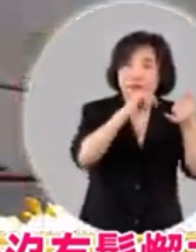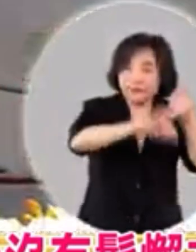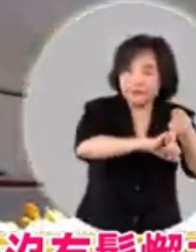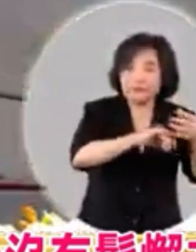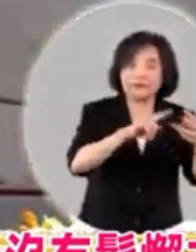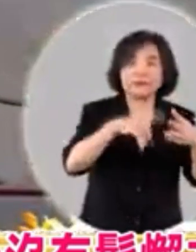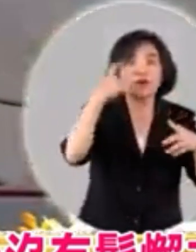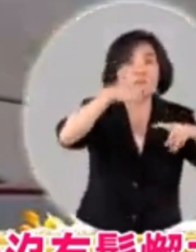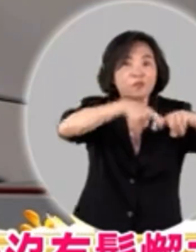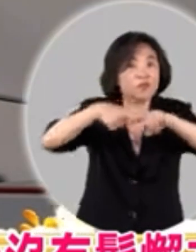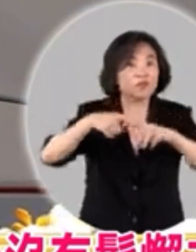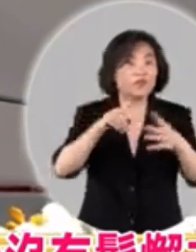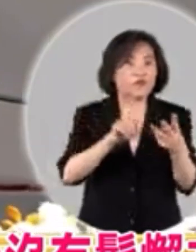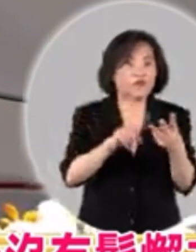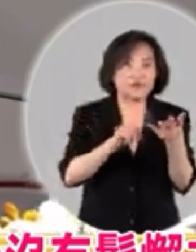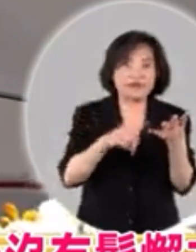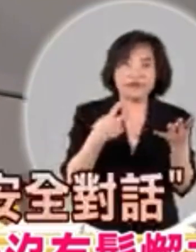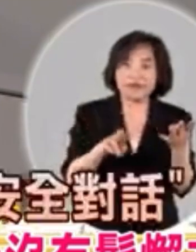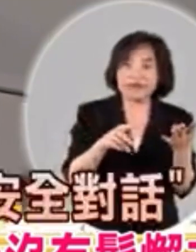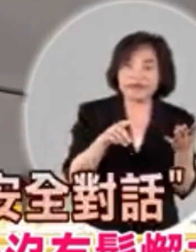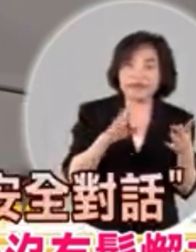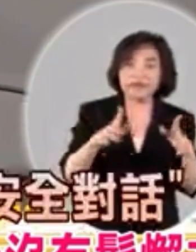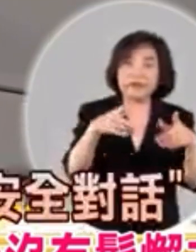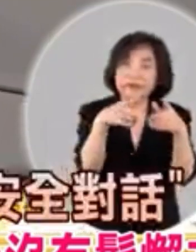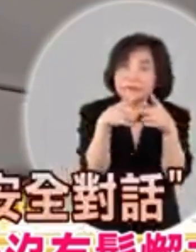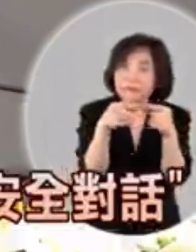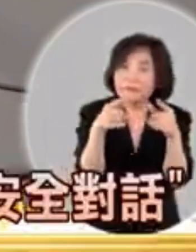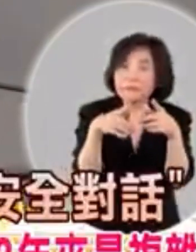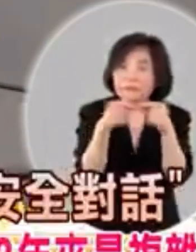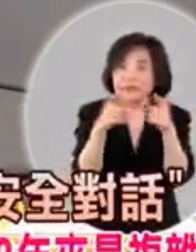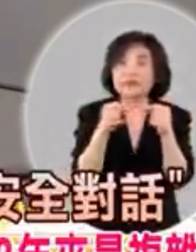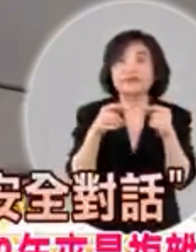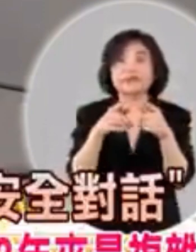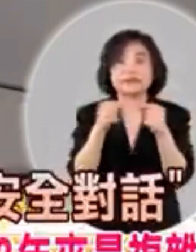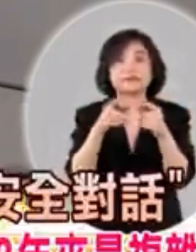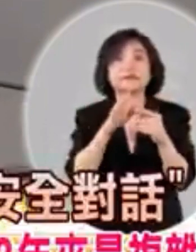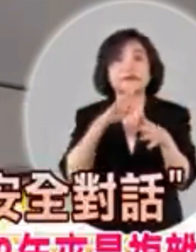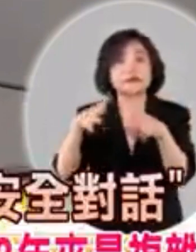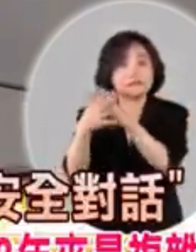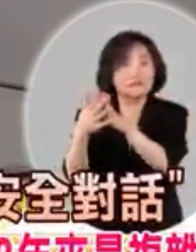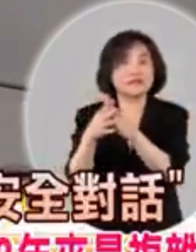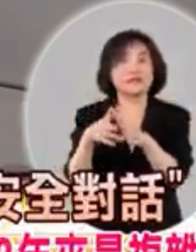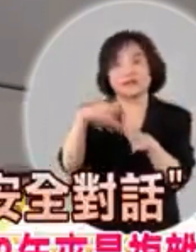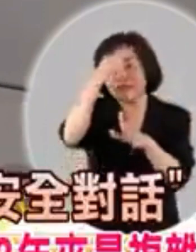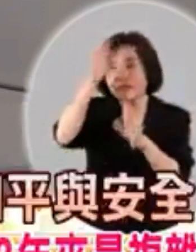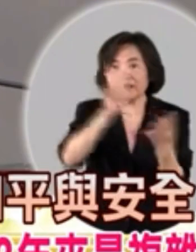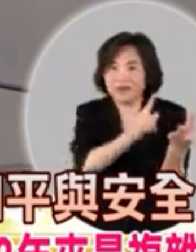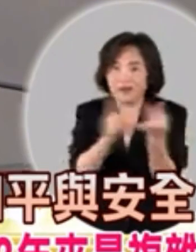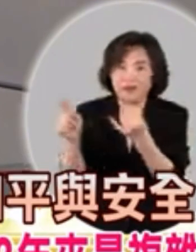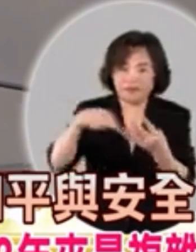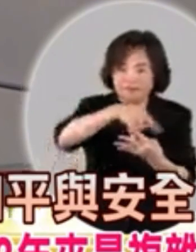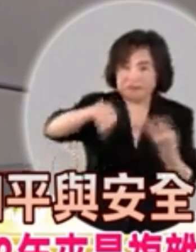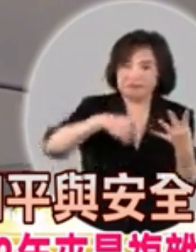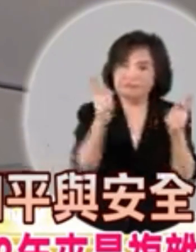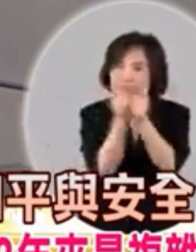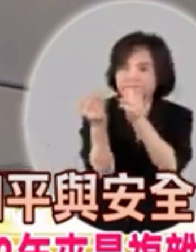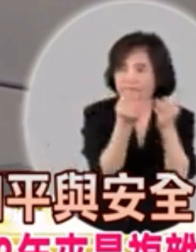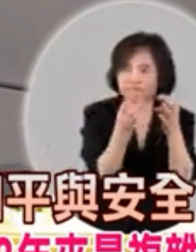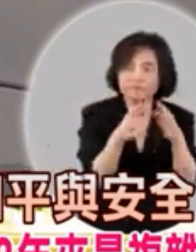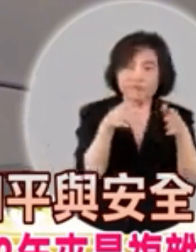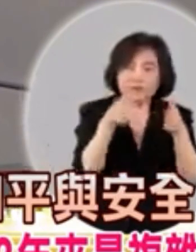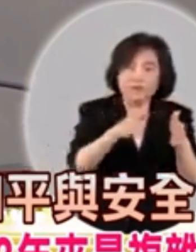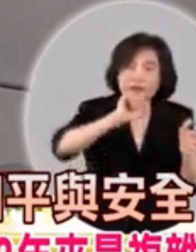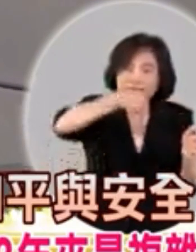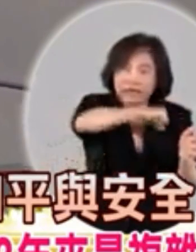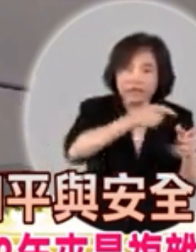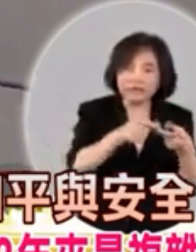欧盟以及美日印澳的四方安全对话不约而同关注台海的